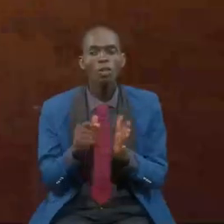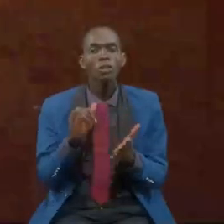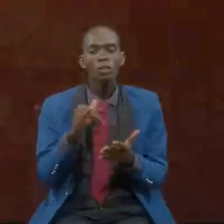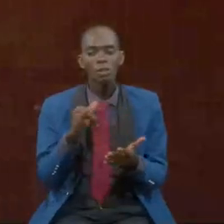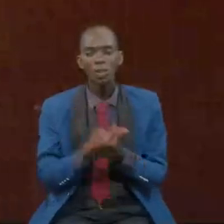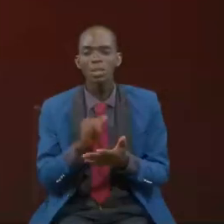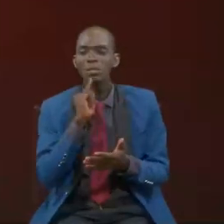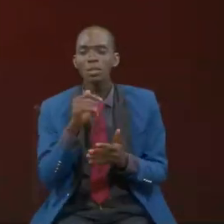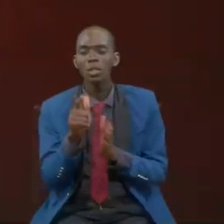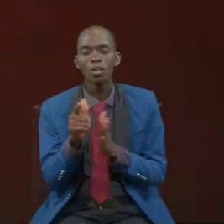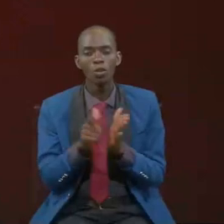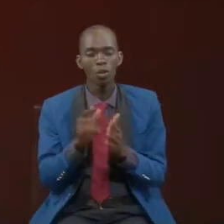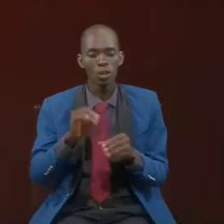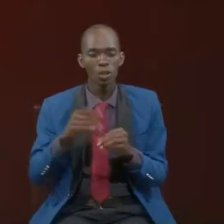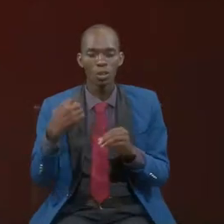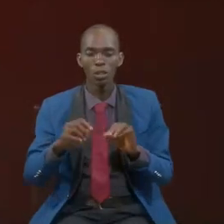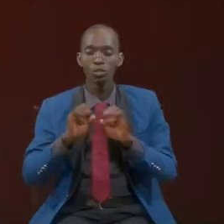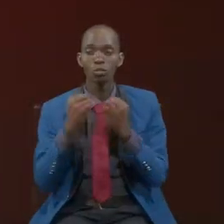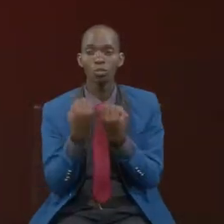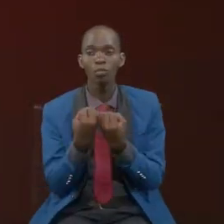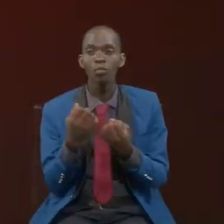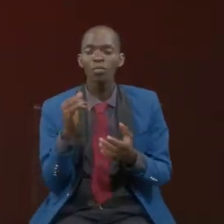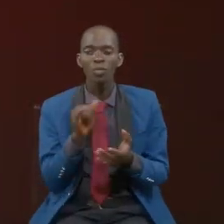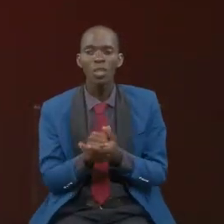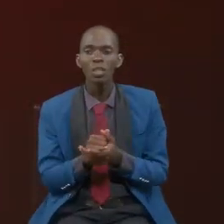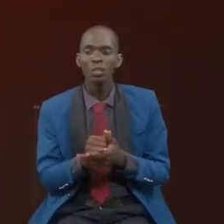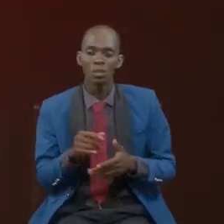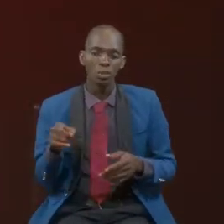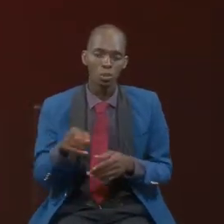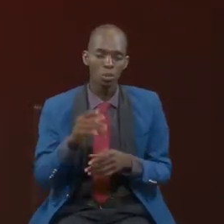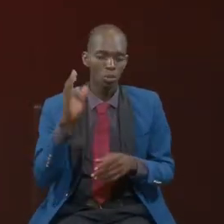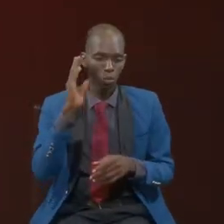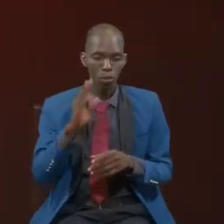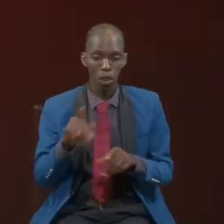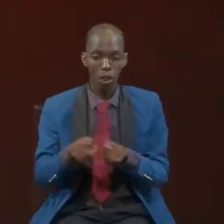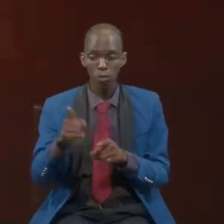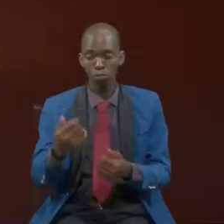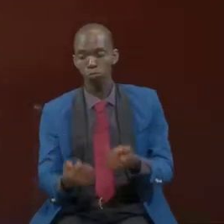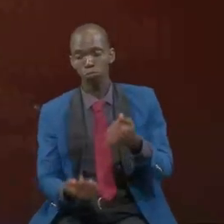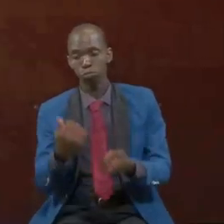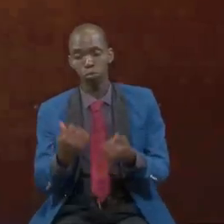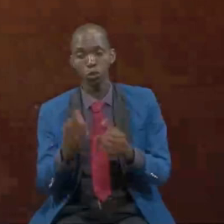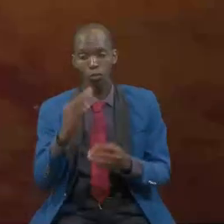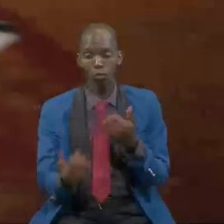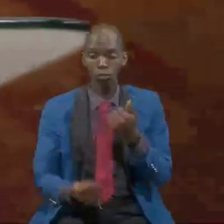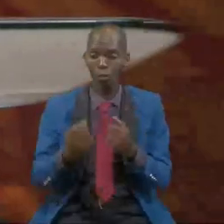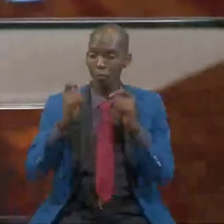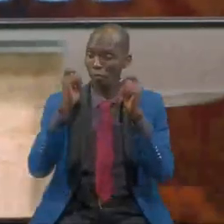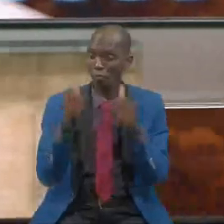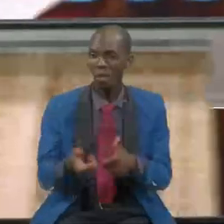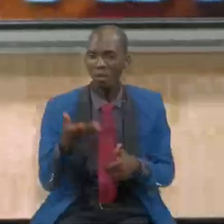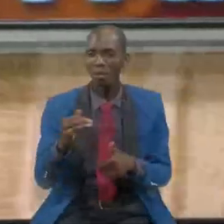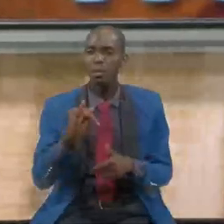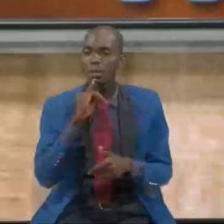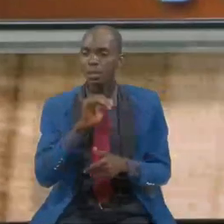qui régissent la vie dans la société que la vitesse limite en conduisant sur